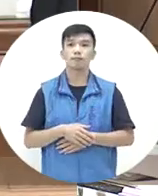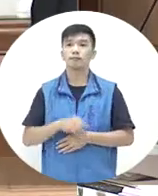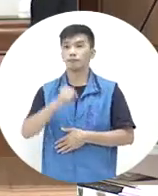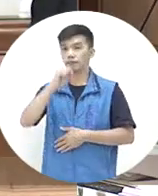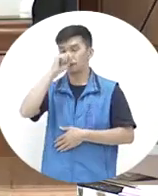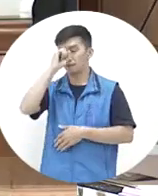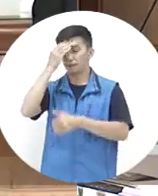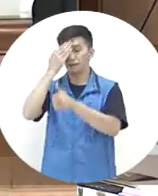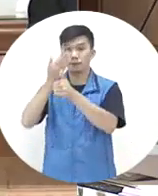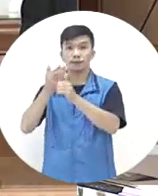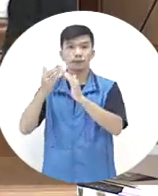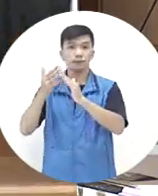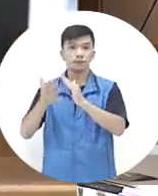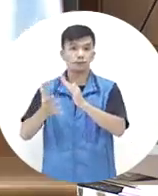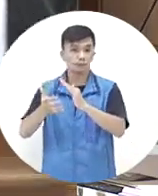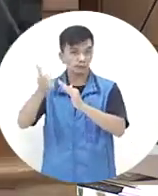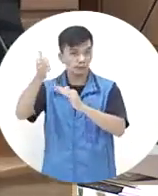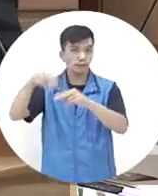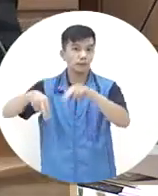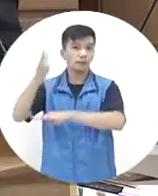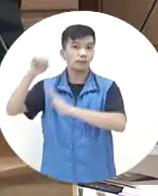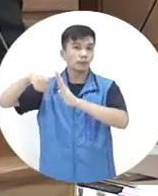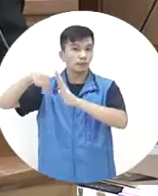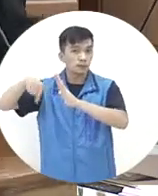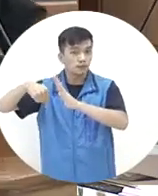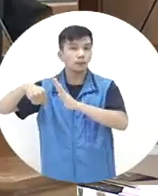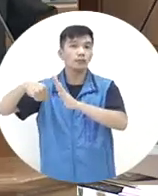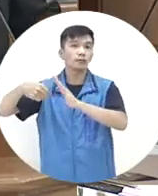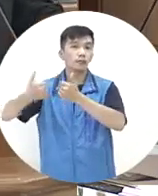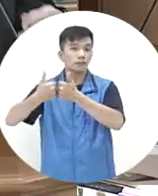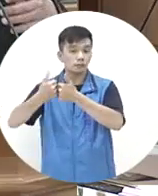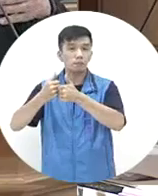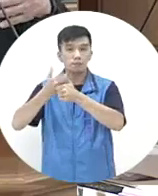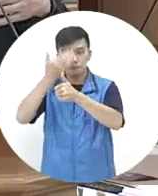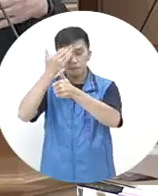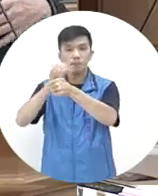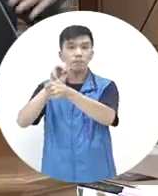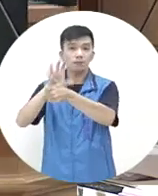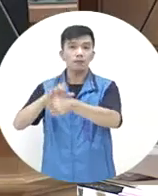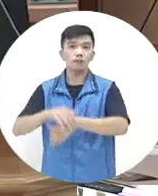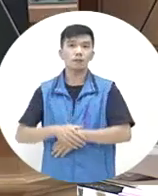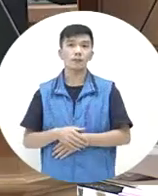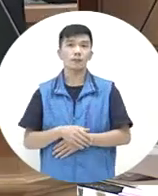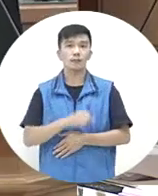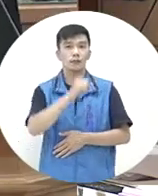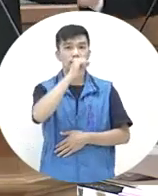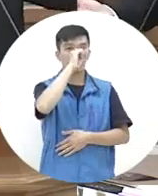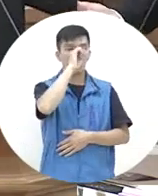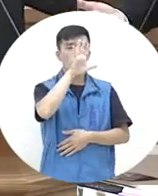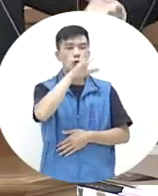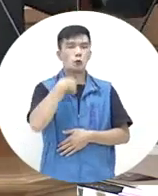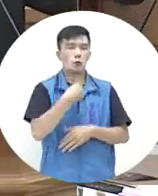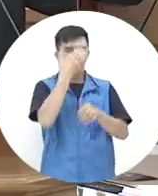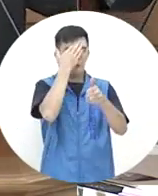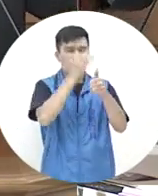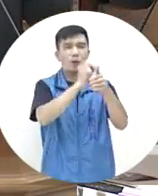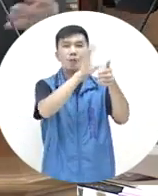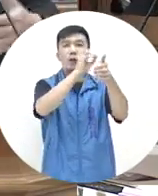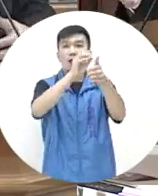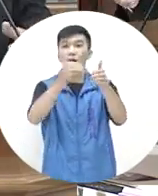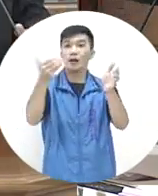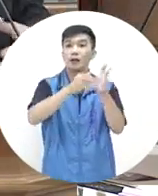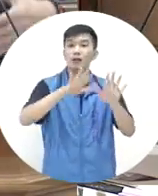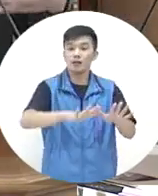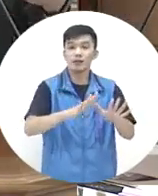市长可以在行政院会，或是赶快拜托他们。 我即马甲拜托更加大条，拢甲扛起啊，无甲进度